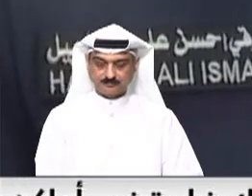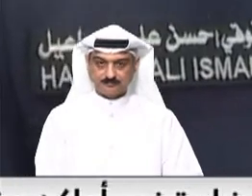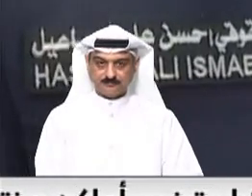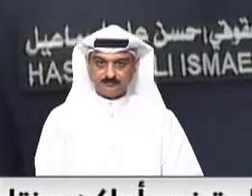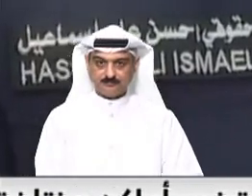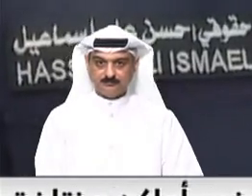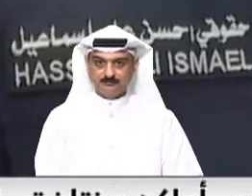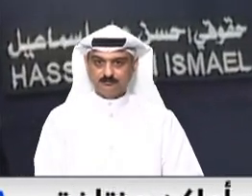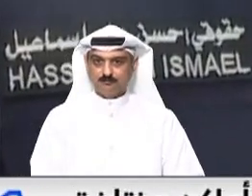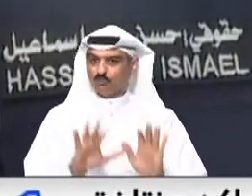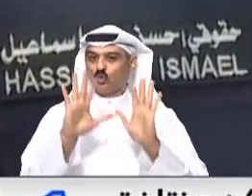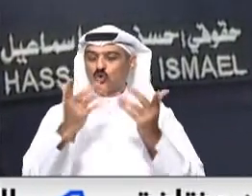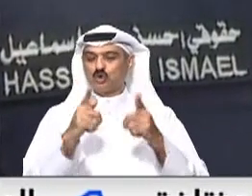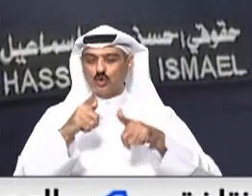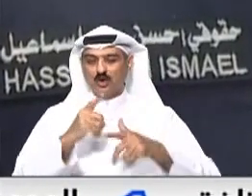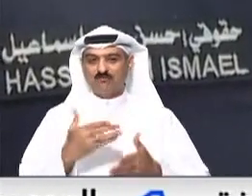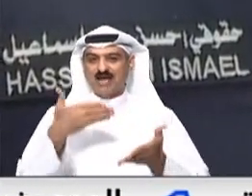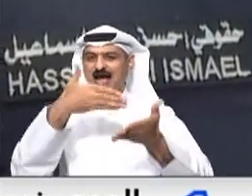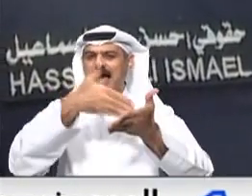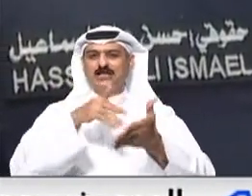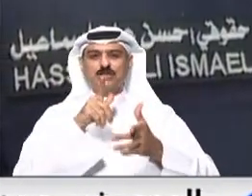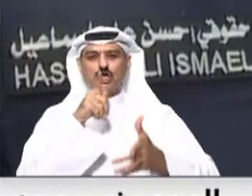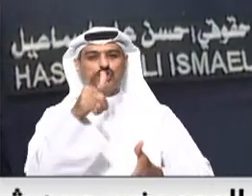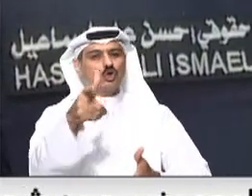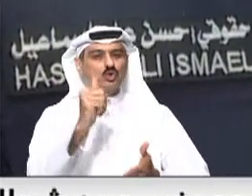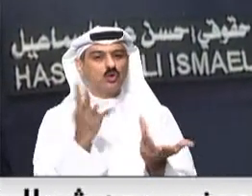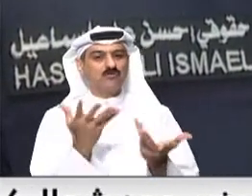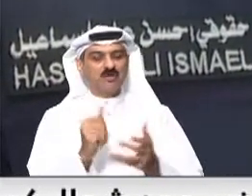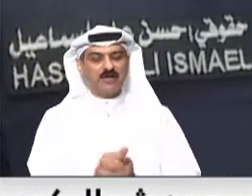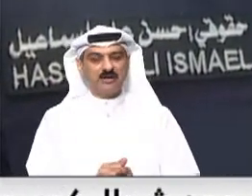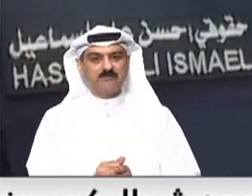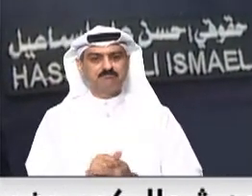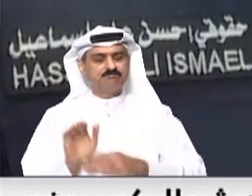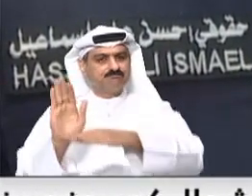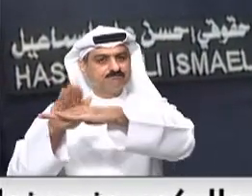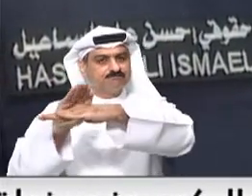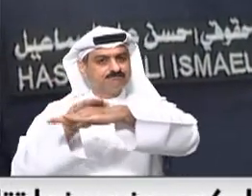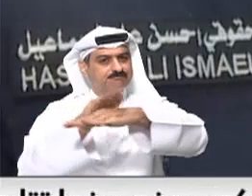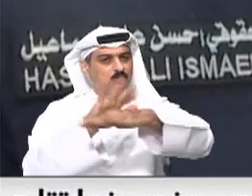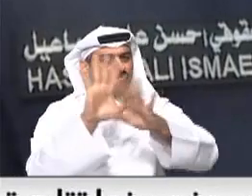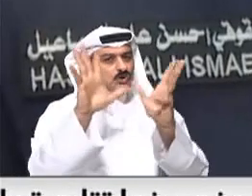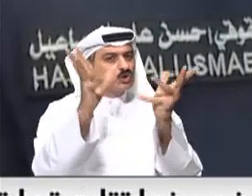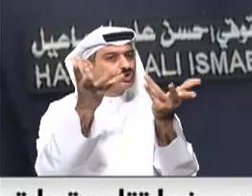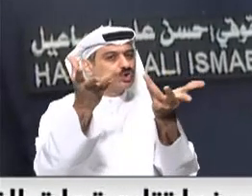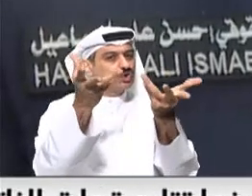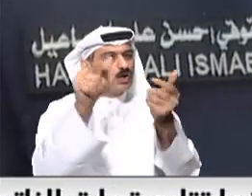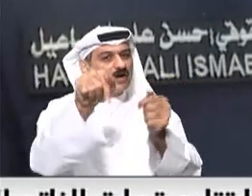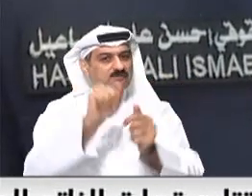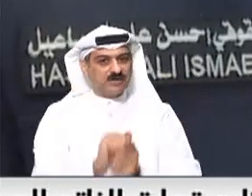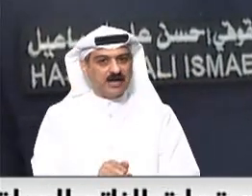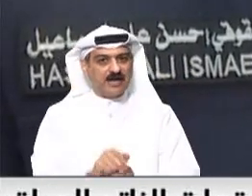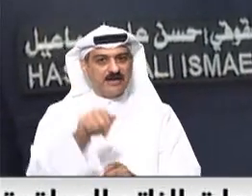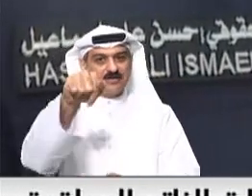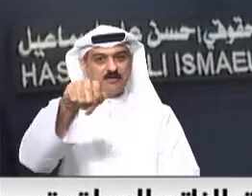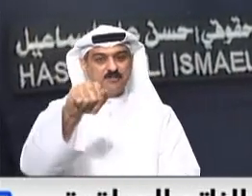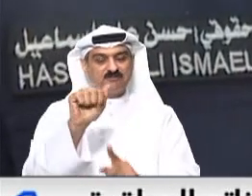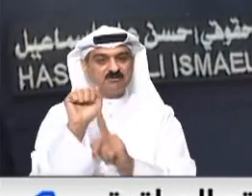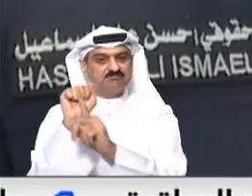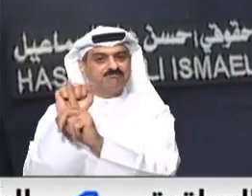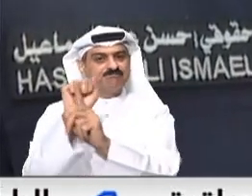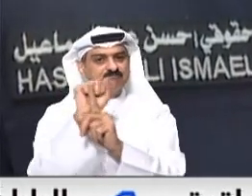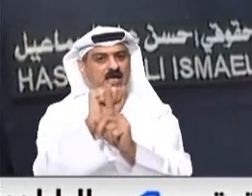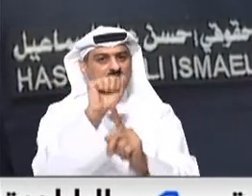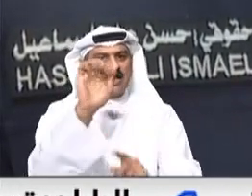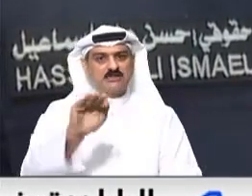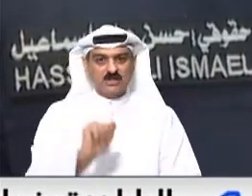كلمة توجهها إلى الناخبين والناخبات، إلى مناديب المرشحين، الجهات المعنية في تواجدهم